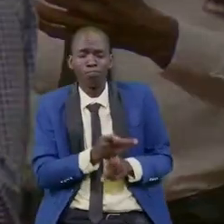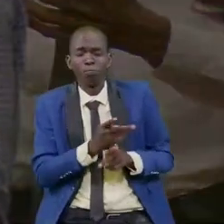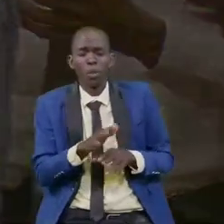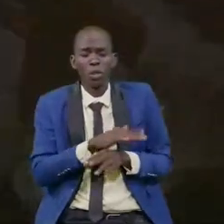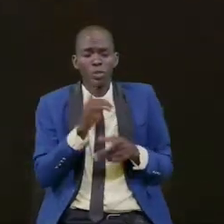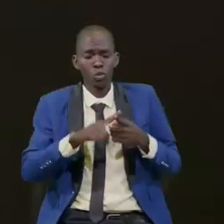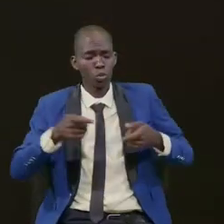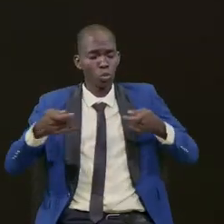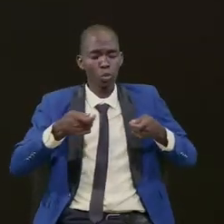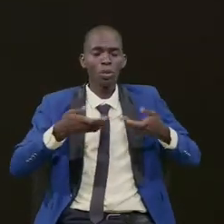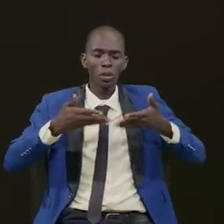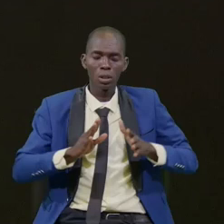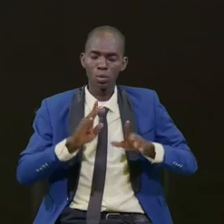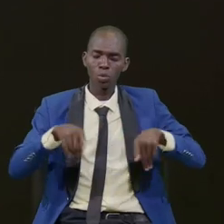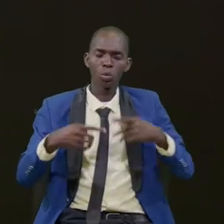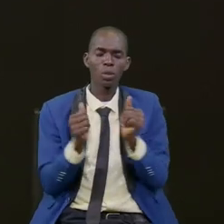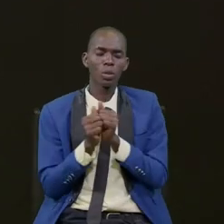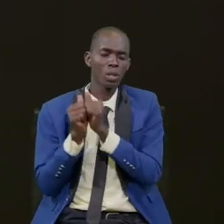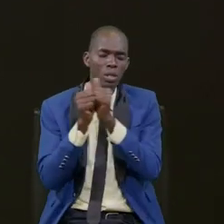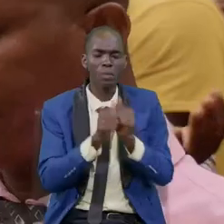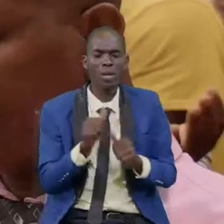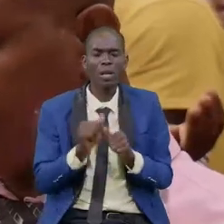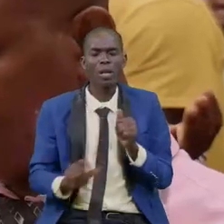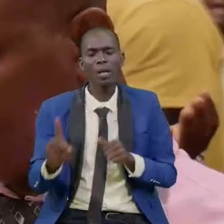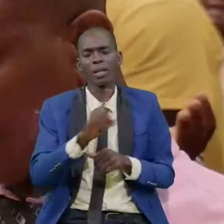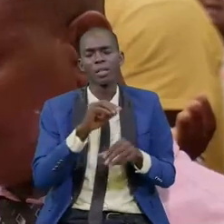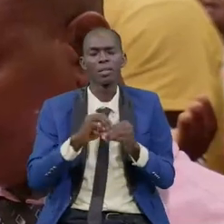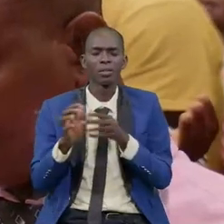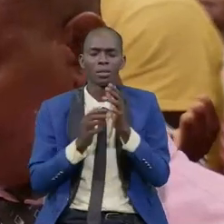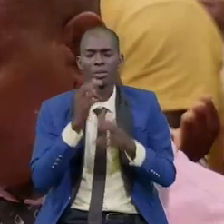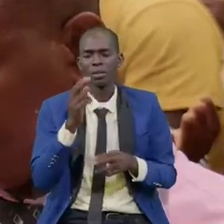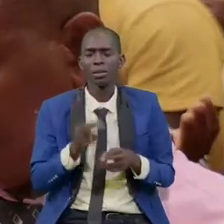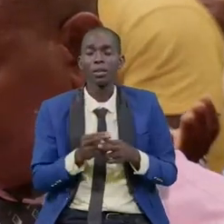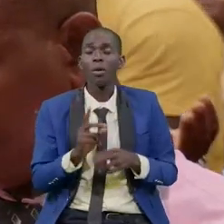contrôle aille avec chacun de nous au nom de Jésus.